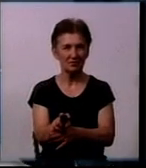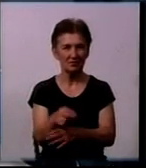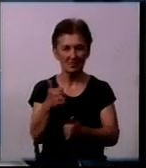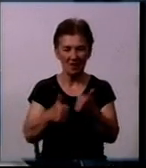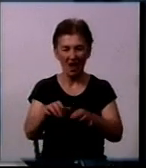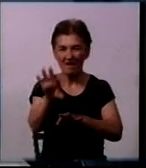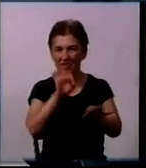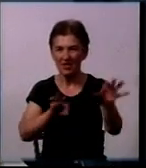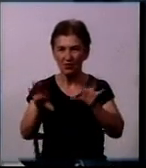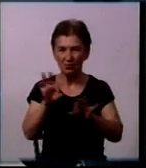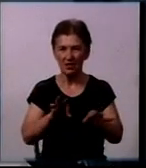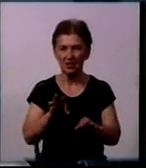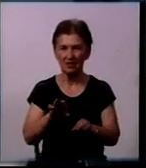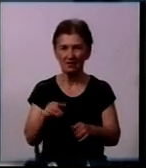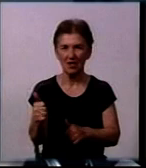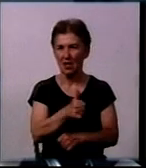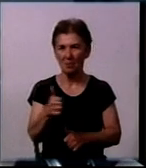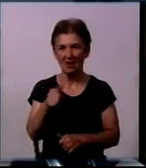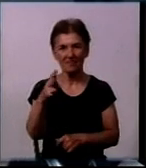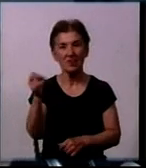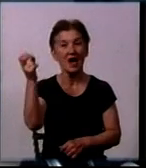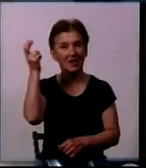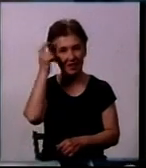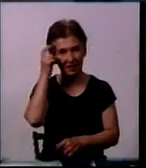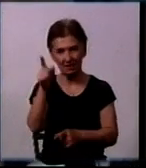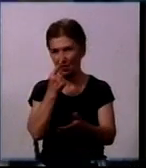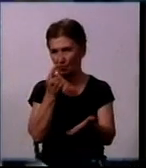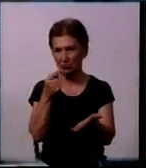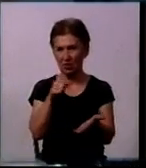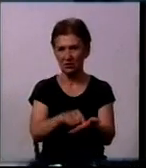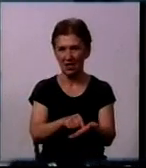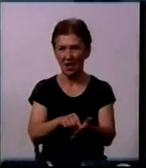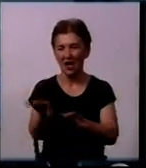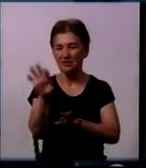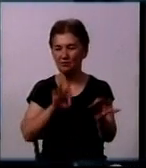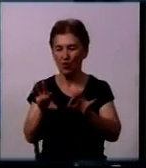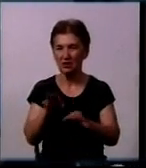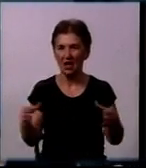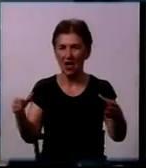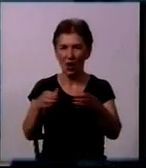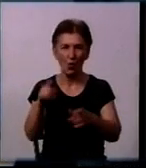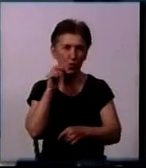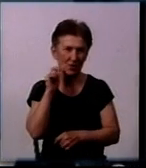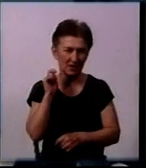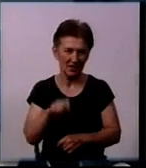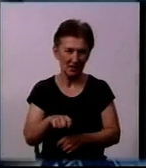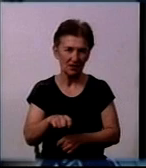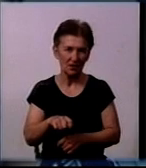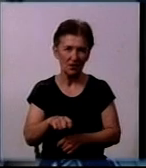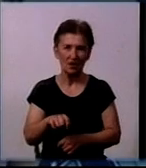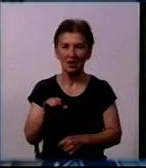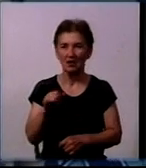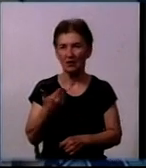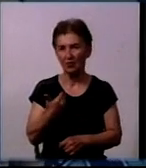ставши першою на Києві, і потрапила до збірної України по бодібілдингу і фітнесу.